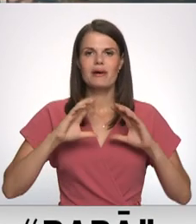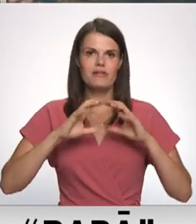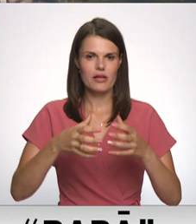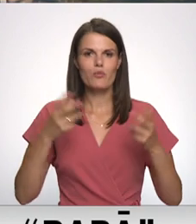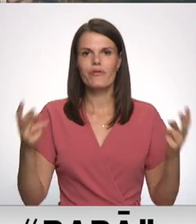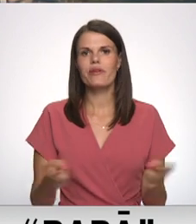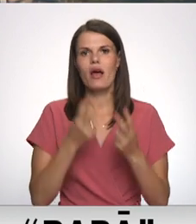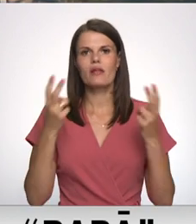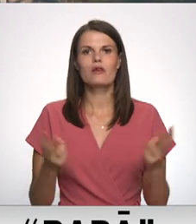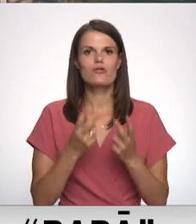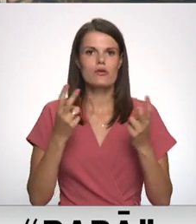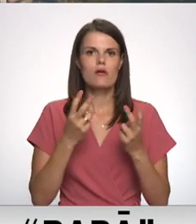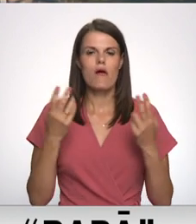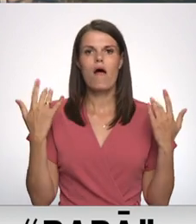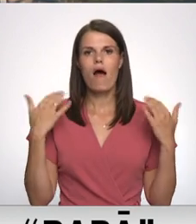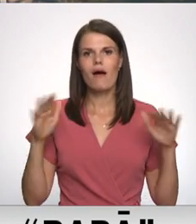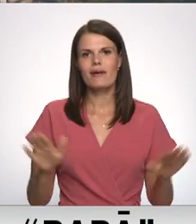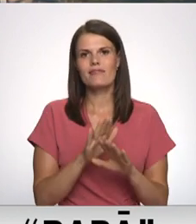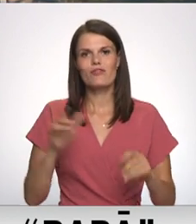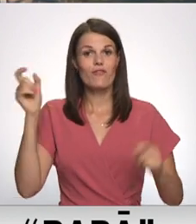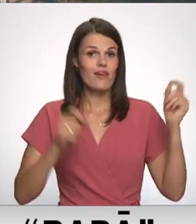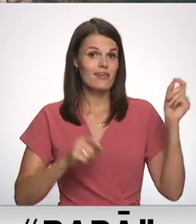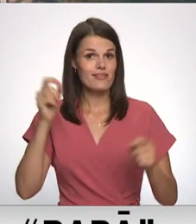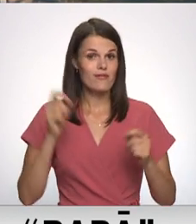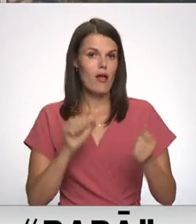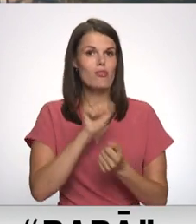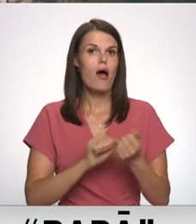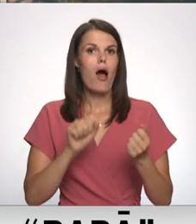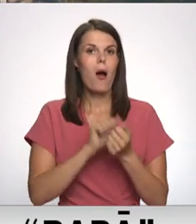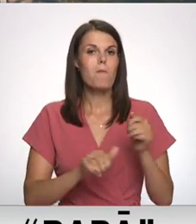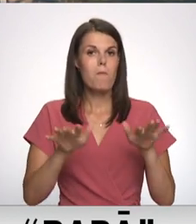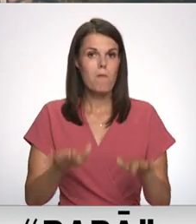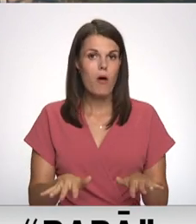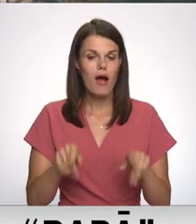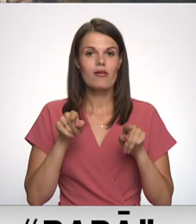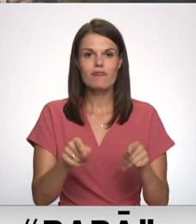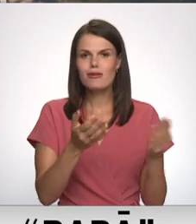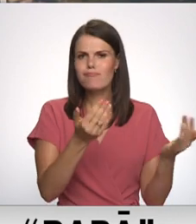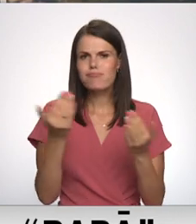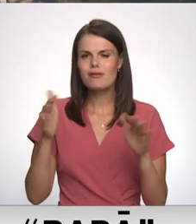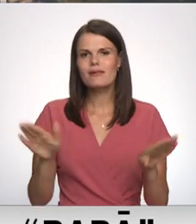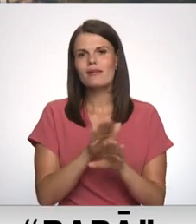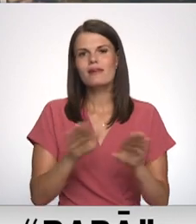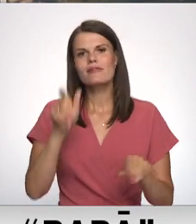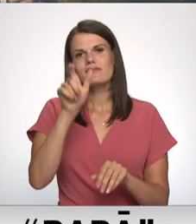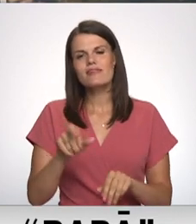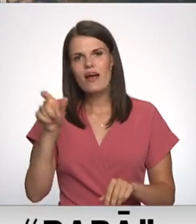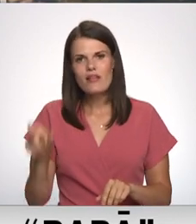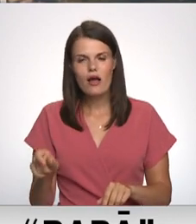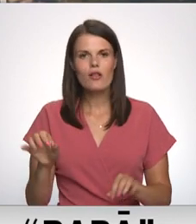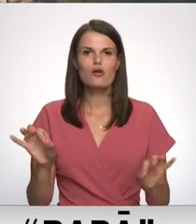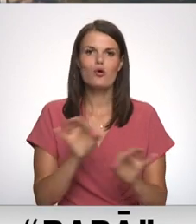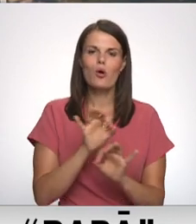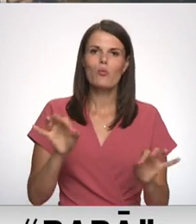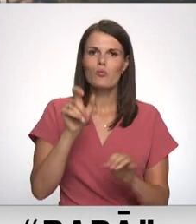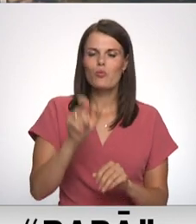startautiskais tradicionālās āra dziedāšanas festivāls Dabā. Tas pulcē dziedātājs, mūziķus un folkloras pētnieks no Latvijas,